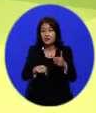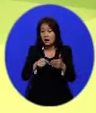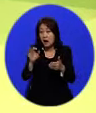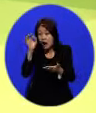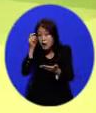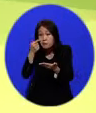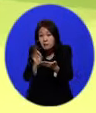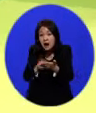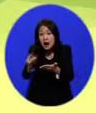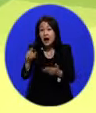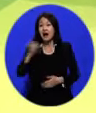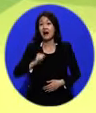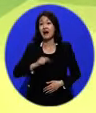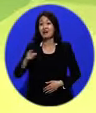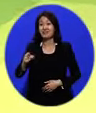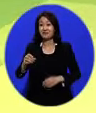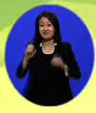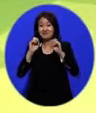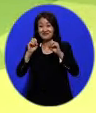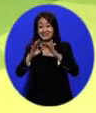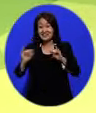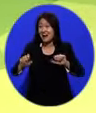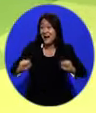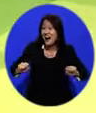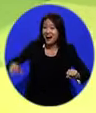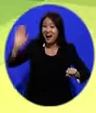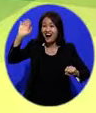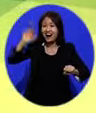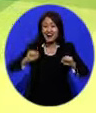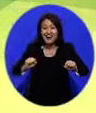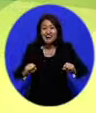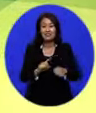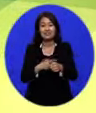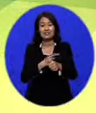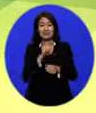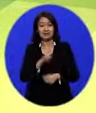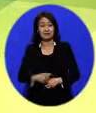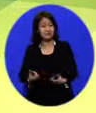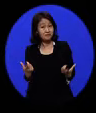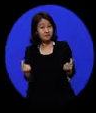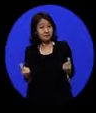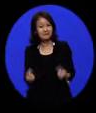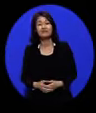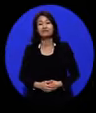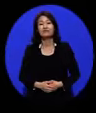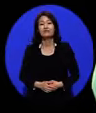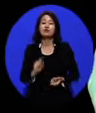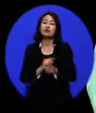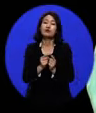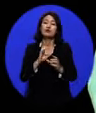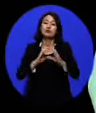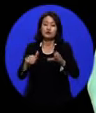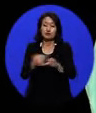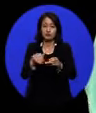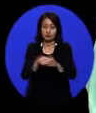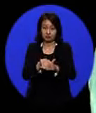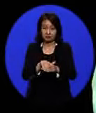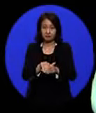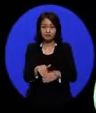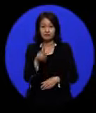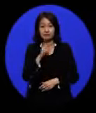찾아내요. 그때 그 방송에서 만나서 우리 얘기했던 분 안녕하세요. 이렇게 돼요. 그렇지 않을까요? 그렇게 소통의 문화가 된다는 거예요.